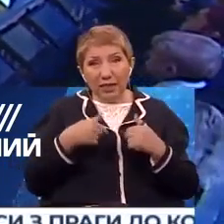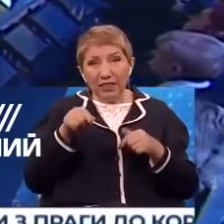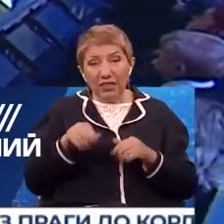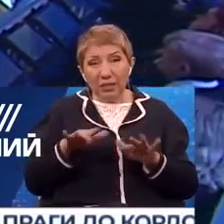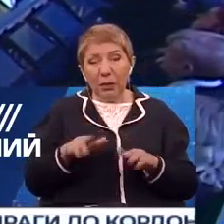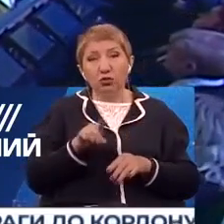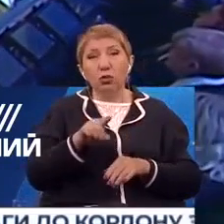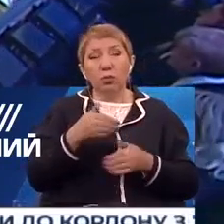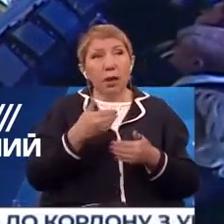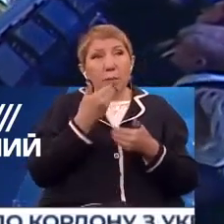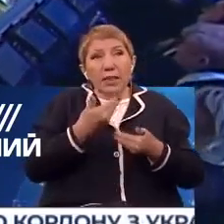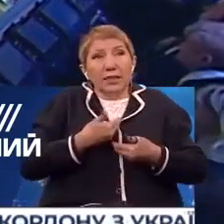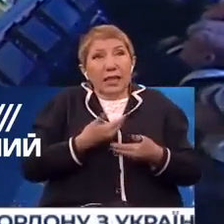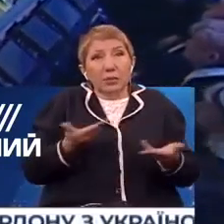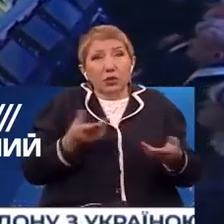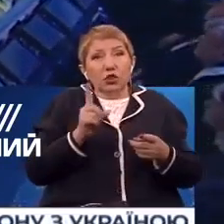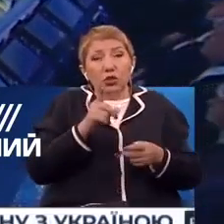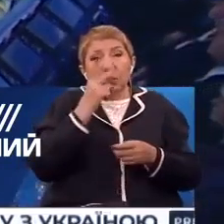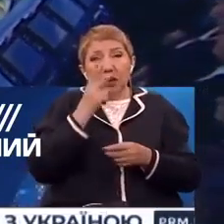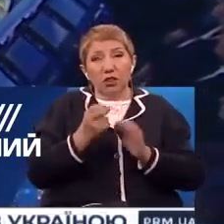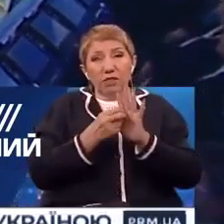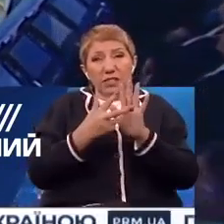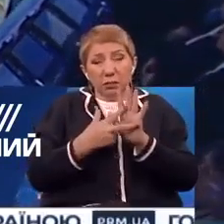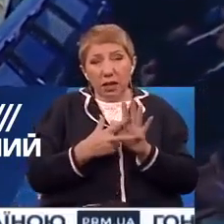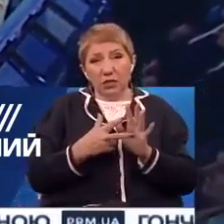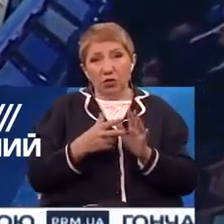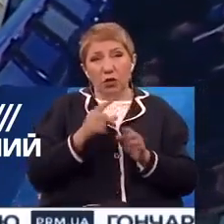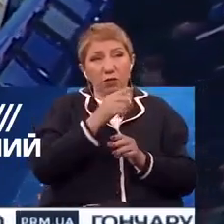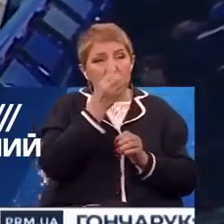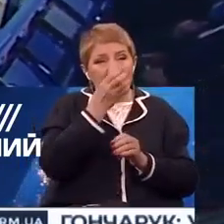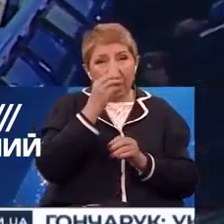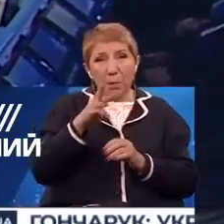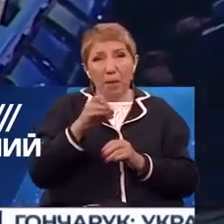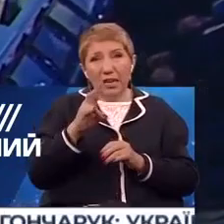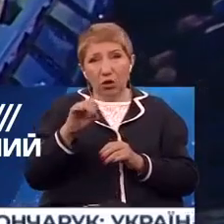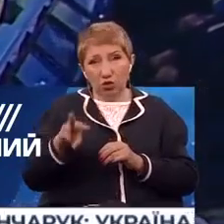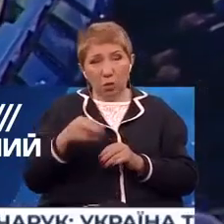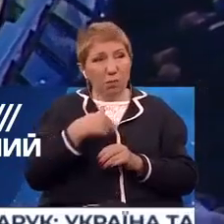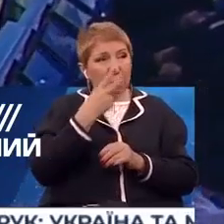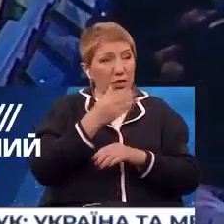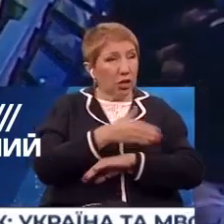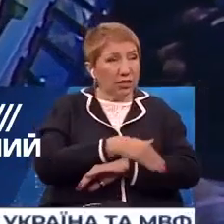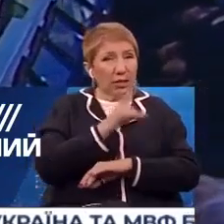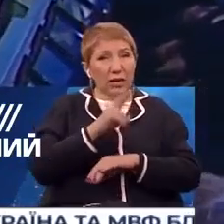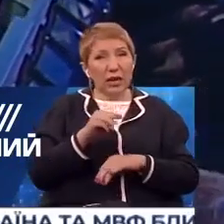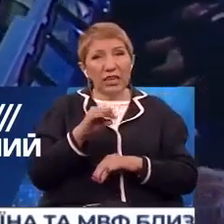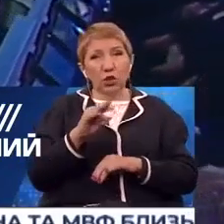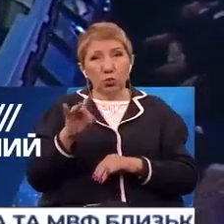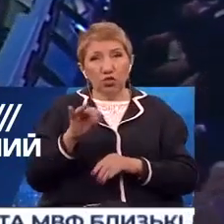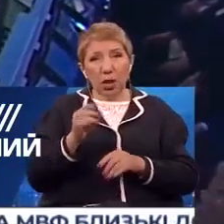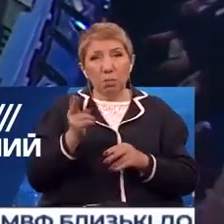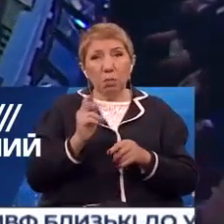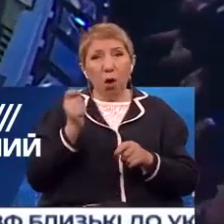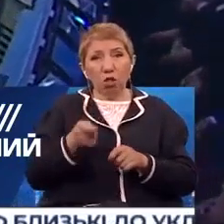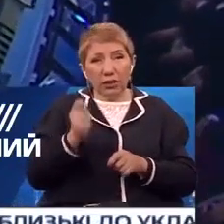ти бачив 18 лютого в Маріїнському парку. Ми виходили з Маріїнського останніми. Ми бачили, як тітушки розбивали людям молотками голову.